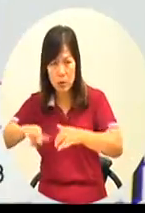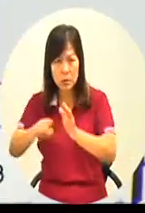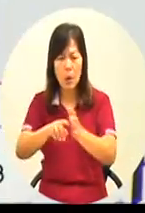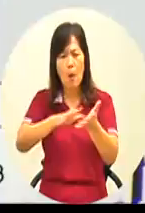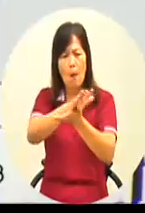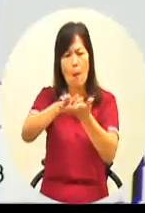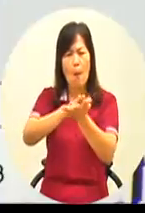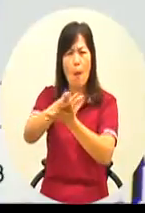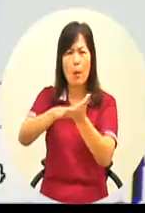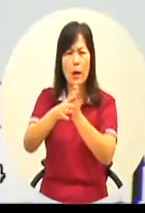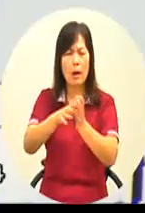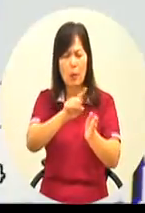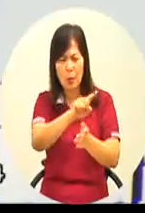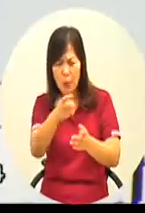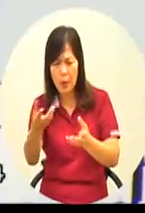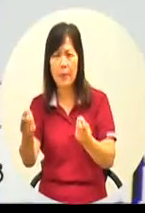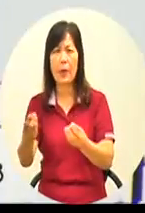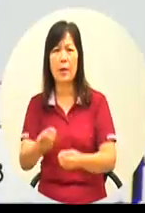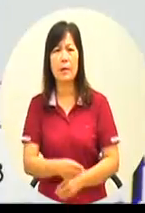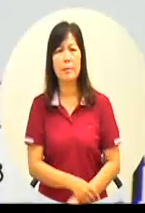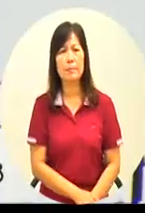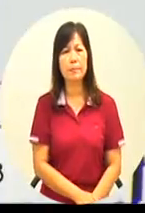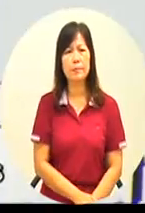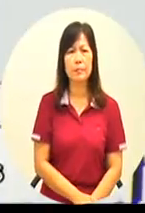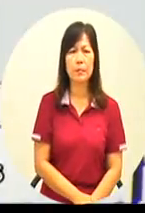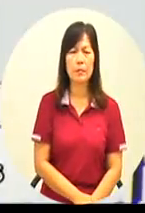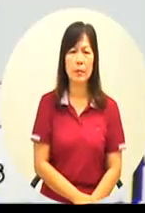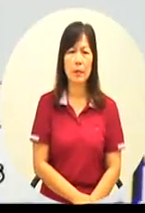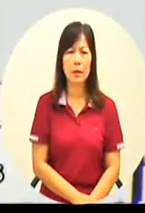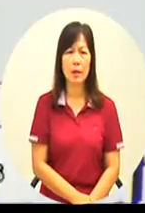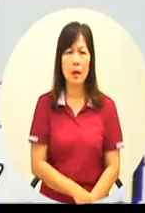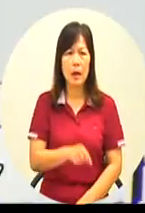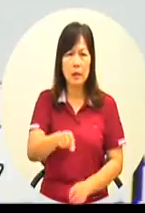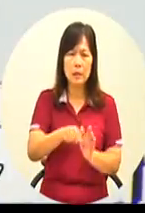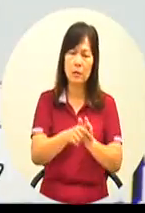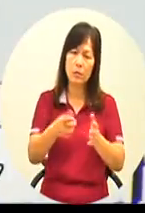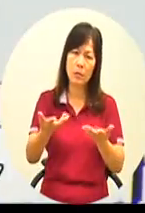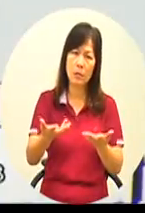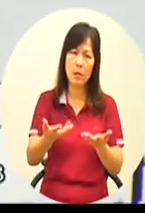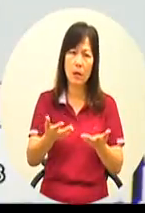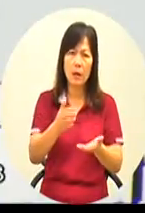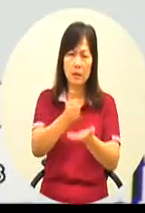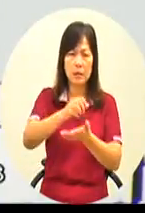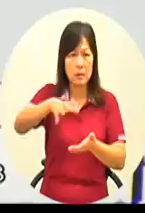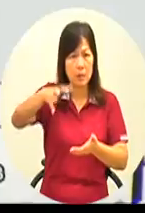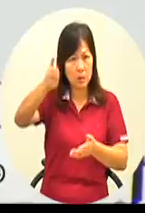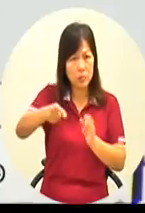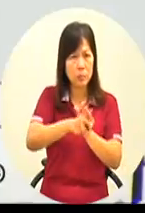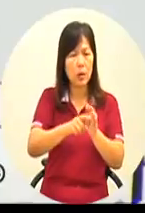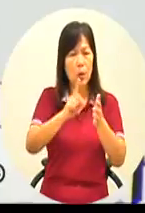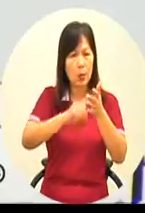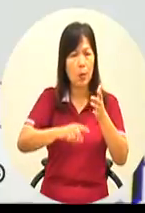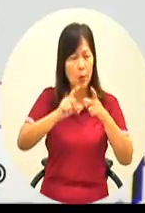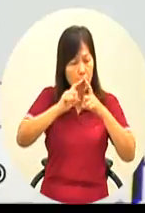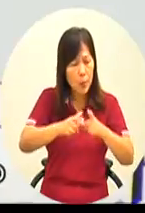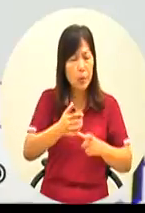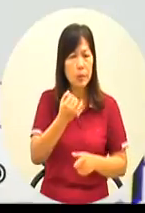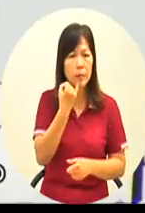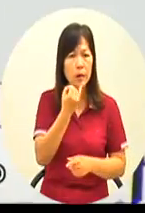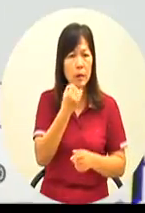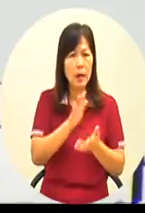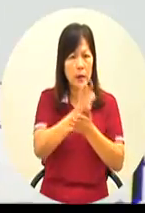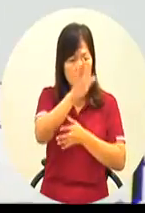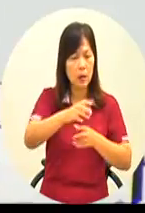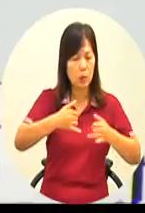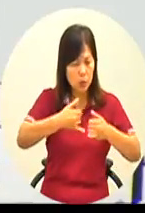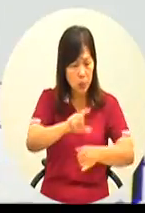无章，没有逻辑性可言哦。所以这部分来讲的话，是不是请局长来一个简单的回应？是不是未来道路